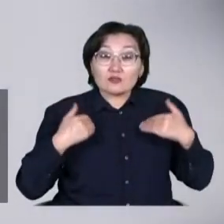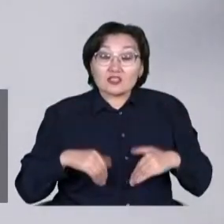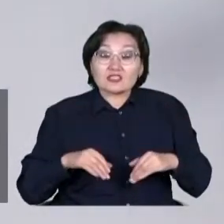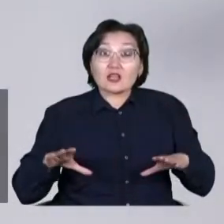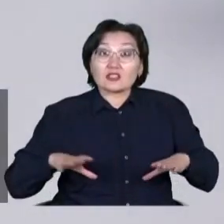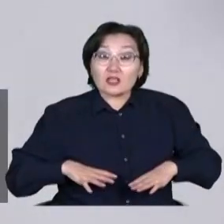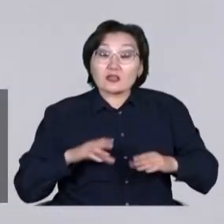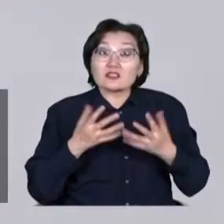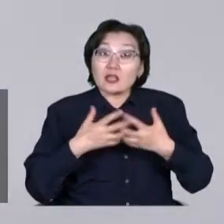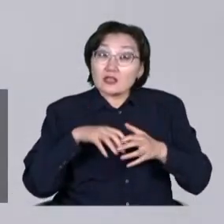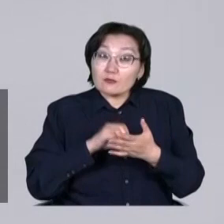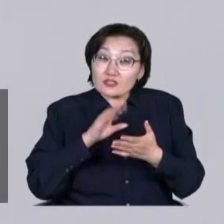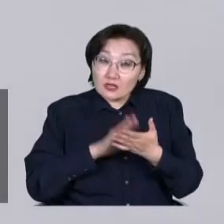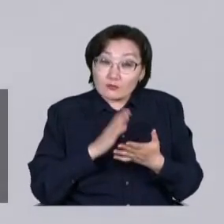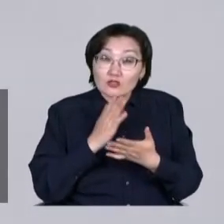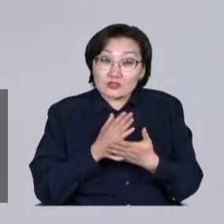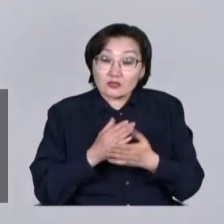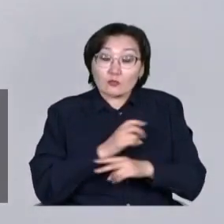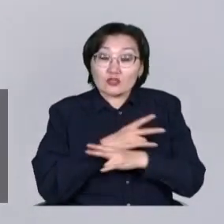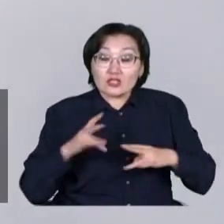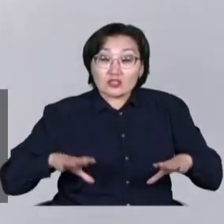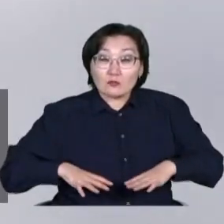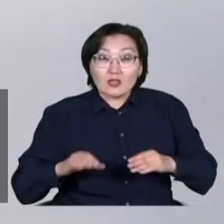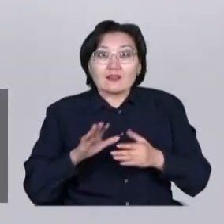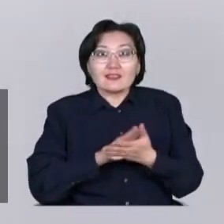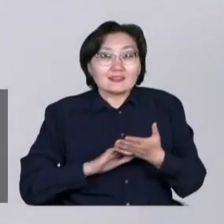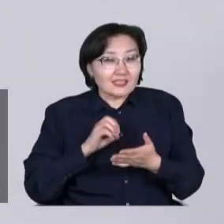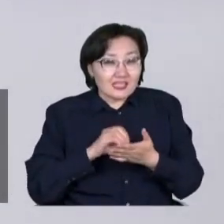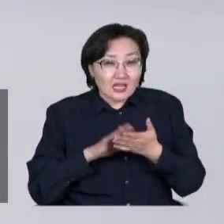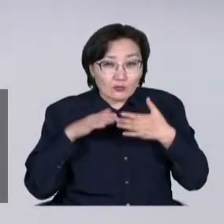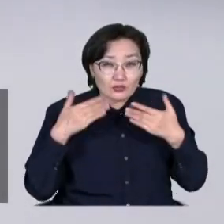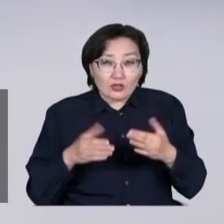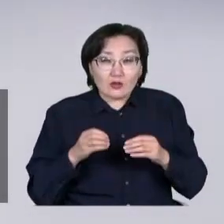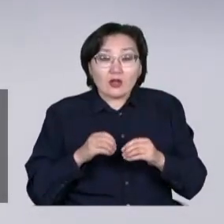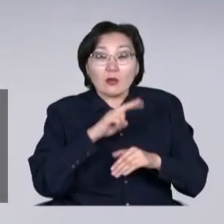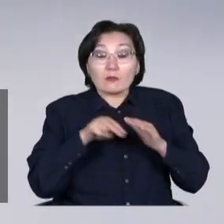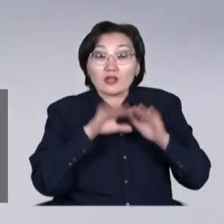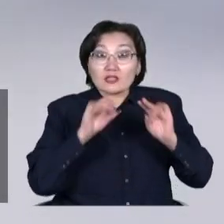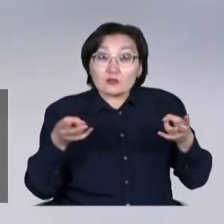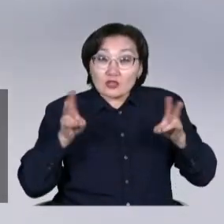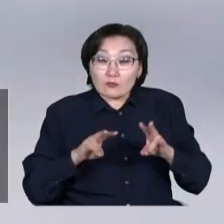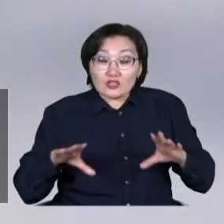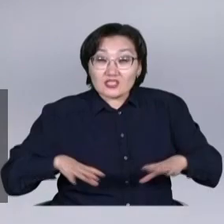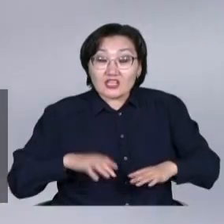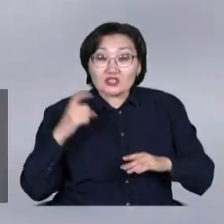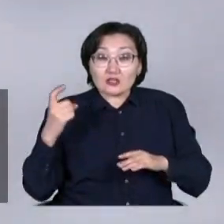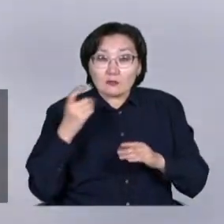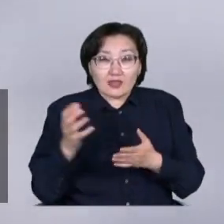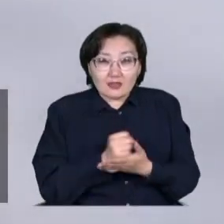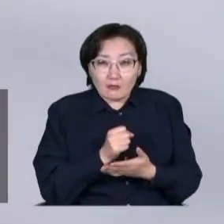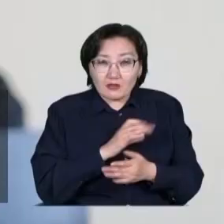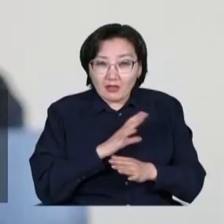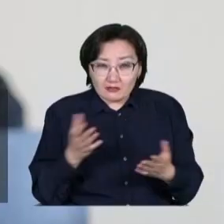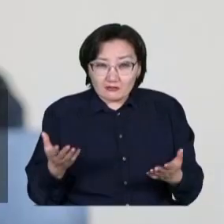тіркеуге алып жатыр. Бұған дейін де айтқанымыздай, қырылған жылқы еш жерде тіркелмеген еді. Омбыға арасында қатып қалған малдың иелері де табыла